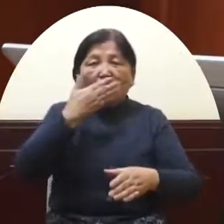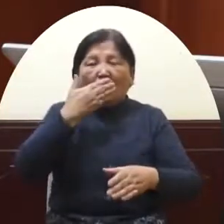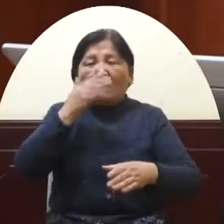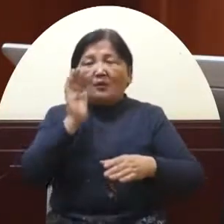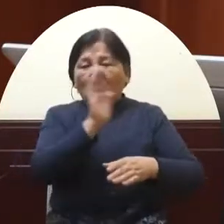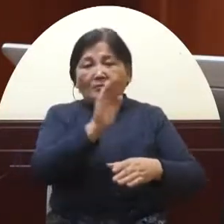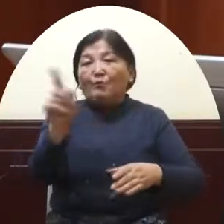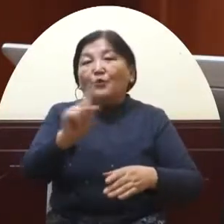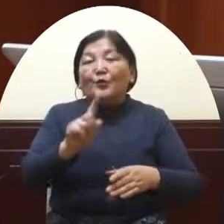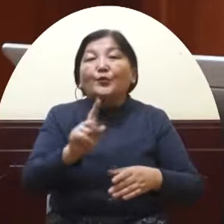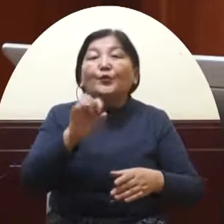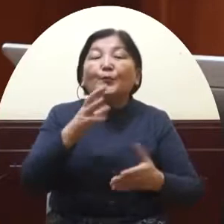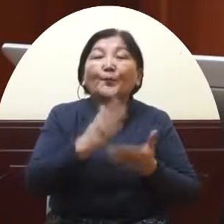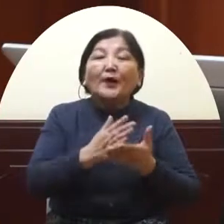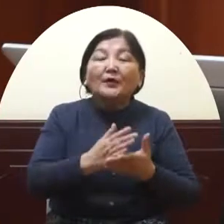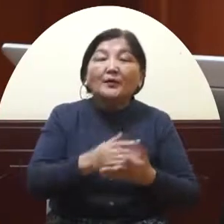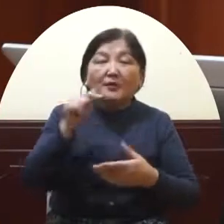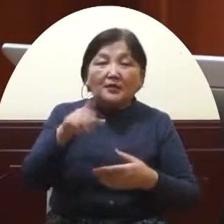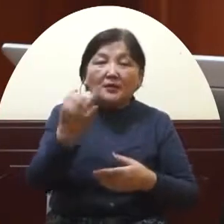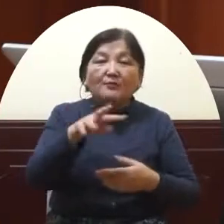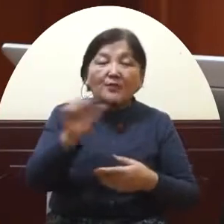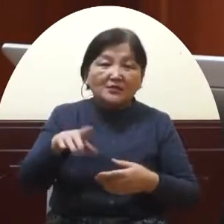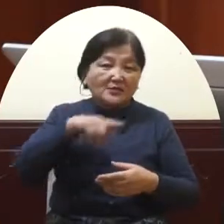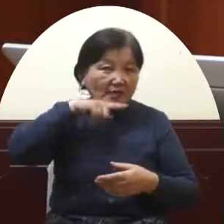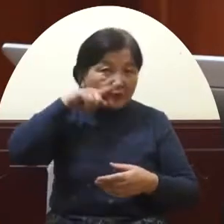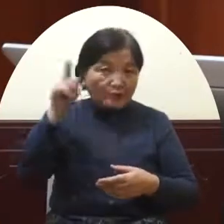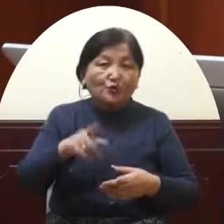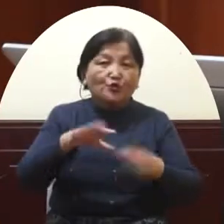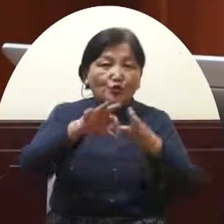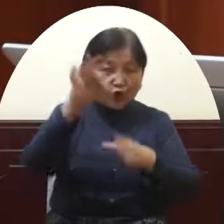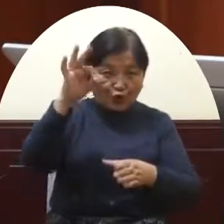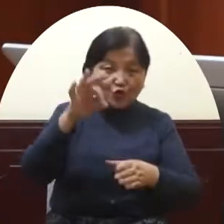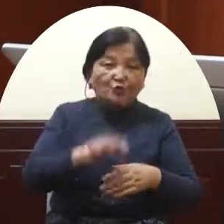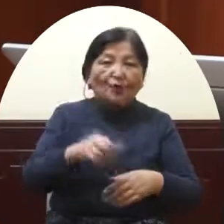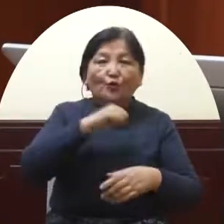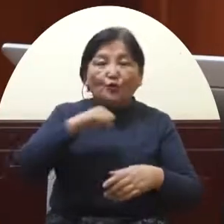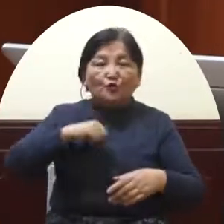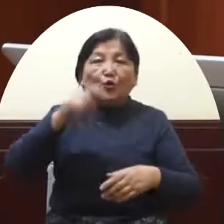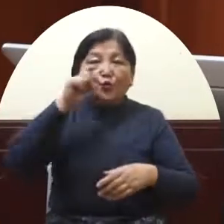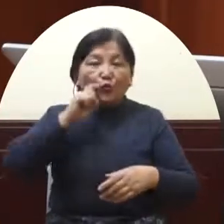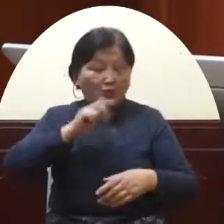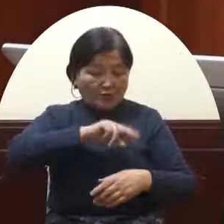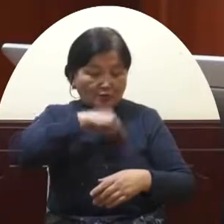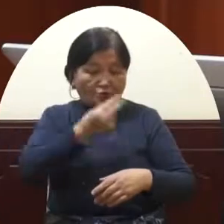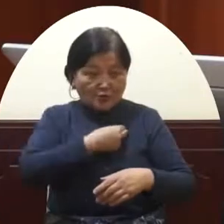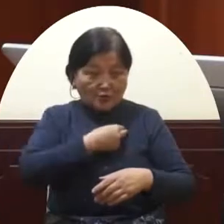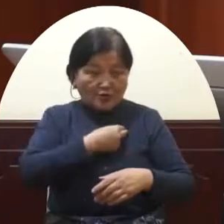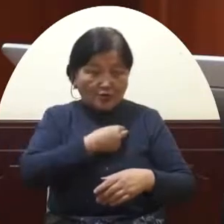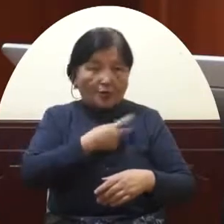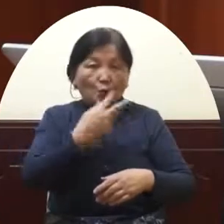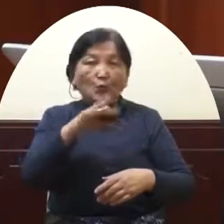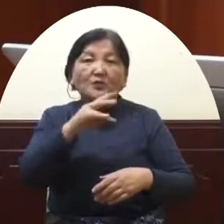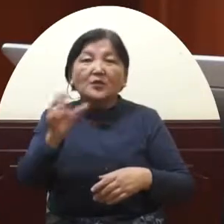байжж залуучууд иргэд маань сонгогчд маань жинхэнэ өөрийнхөө хүсэл зоригийн үднээс сонголтоо хийх юм